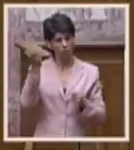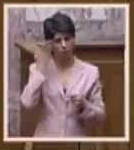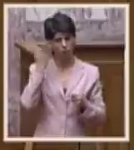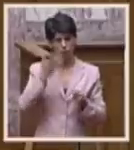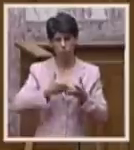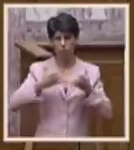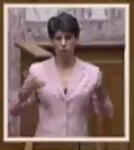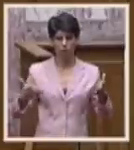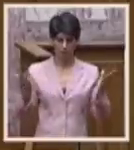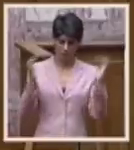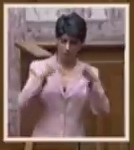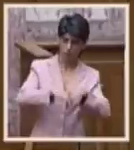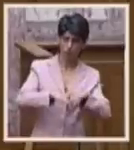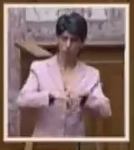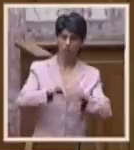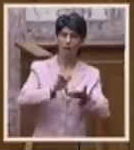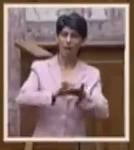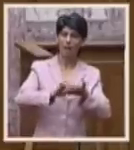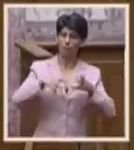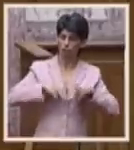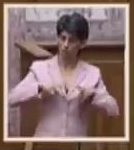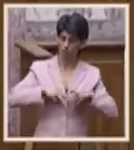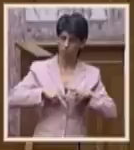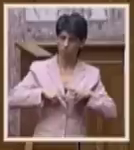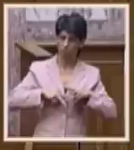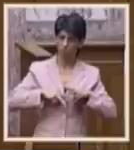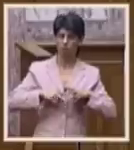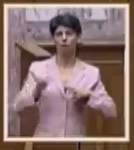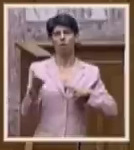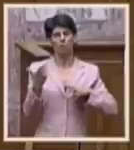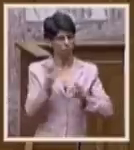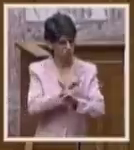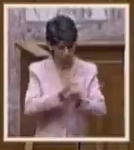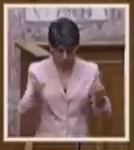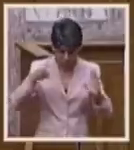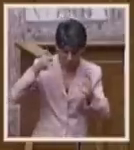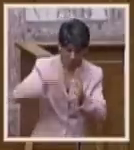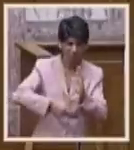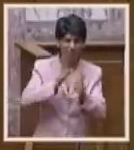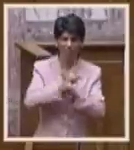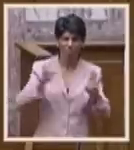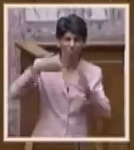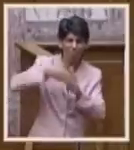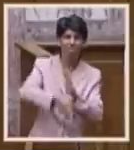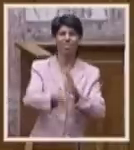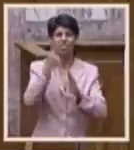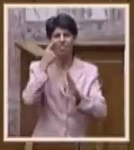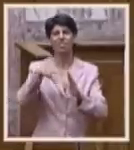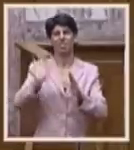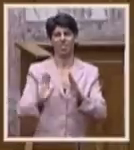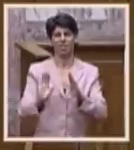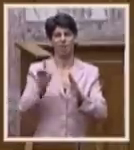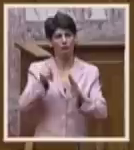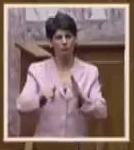υπέρογκο, συγκεντρωτικό, γραφειοκρατικό, αδιαφανές, που κάθε άλλο παρασυνέβαλε στην βιώσιμη